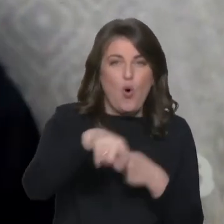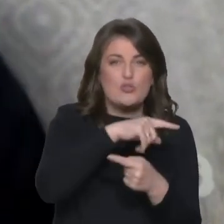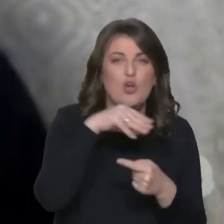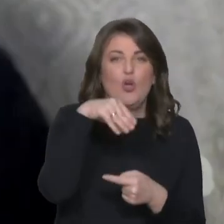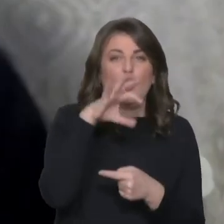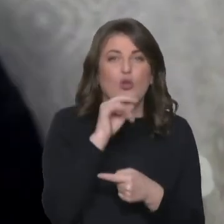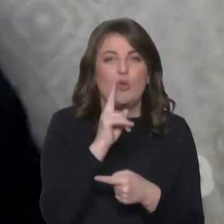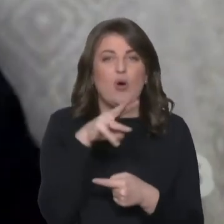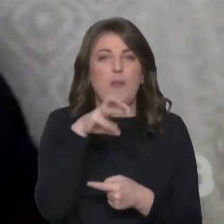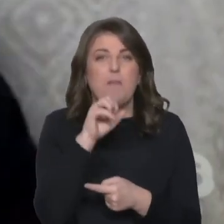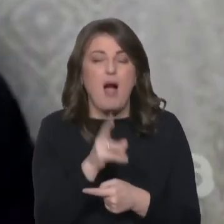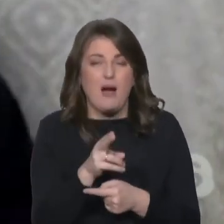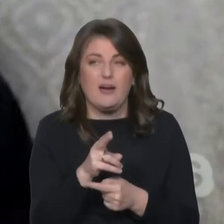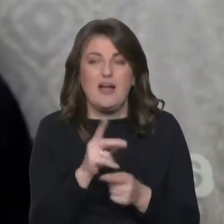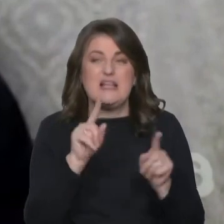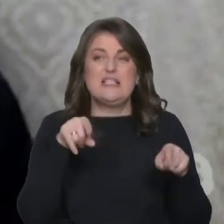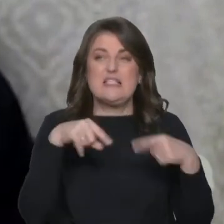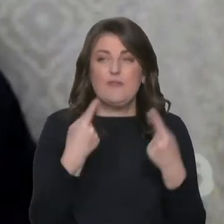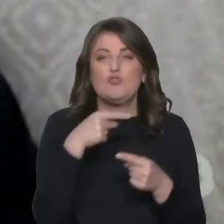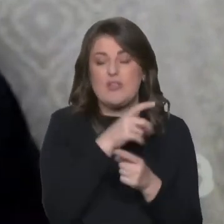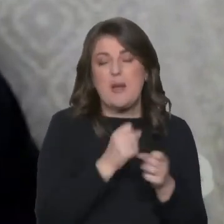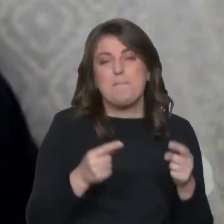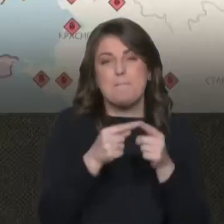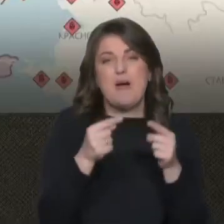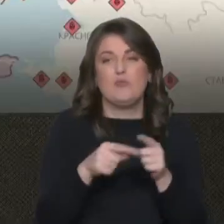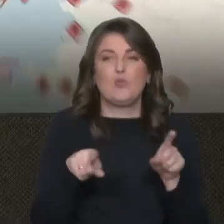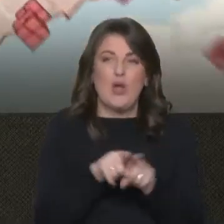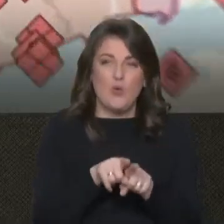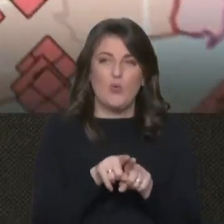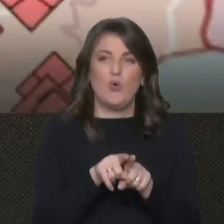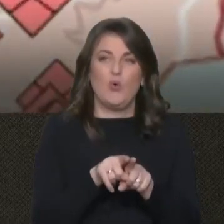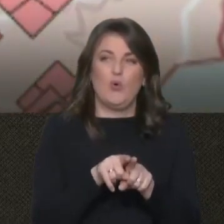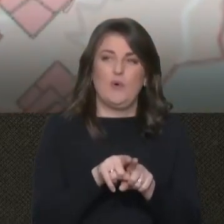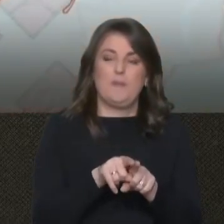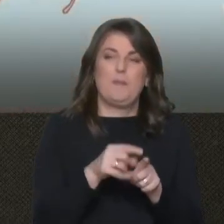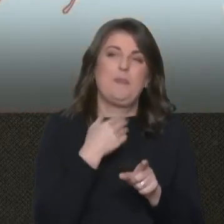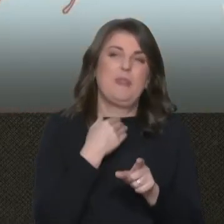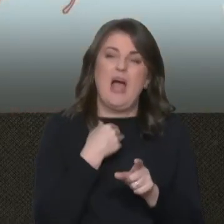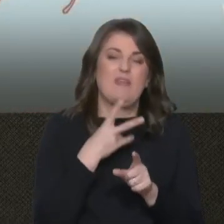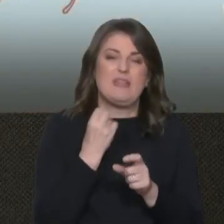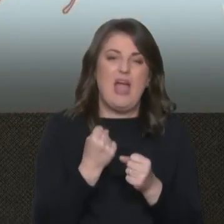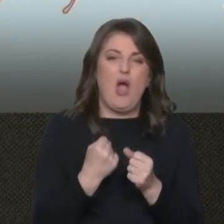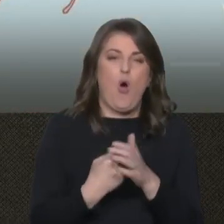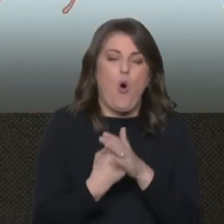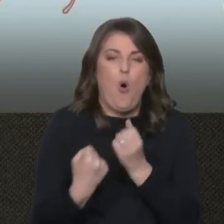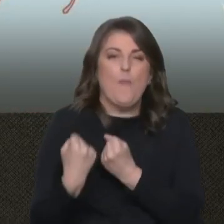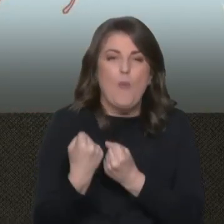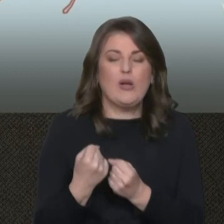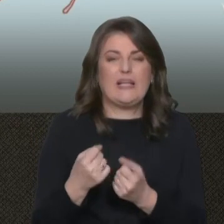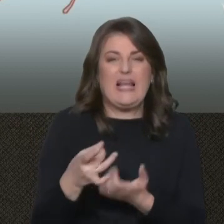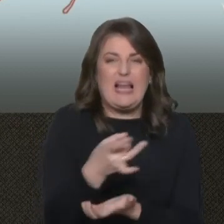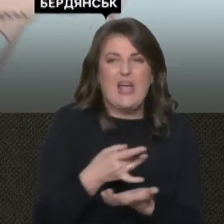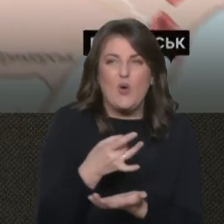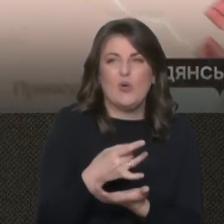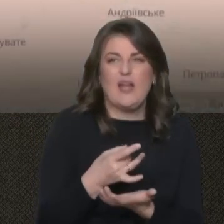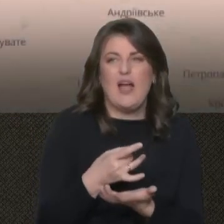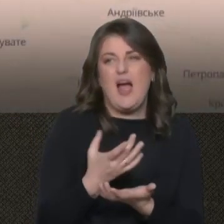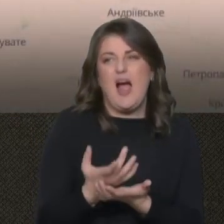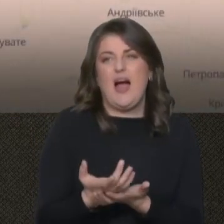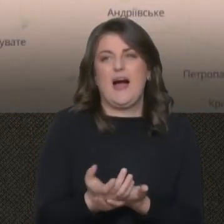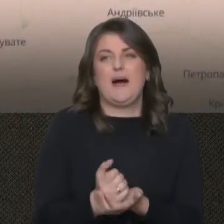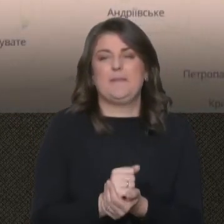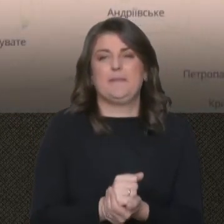Токмака. Створюючи там певну таку навіть не опорний район,